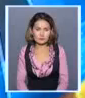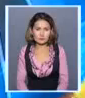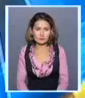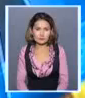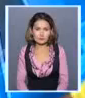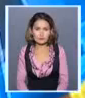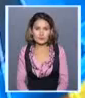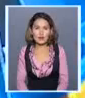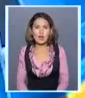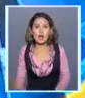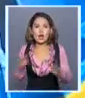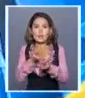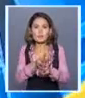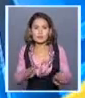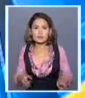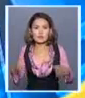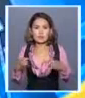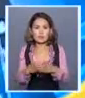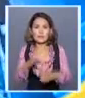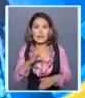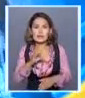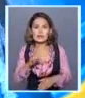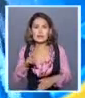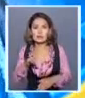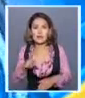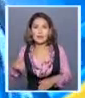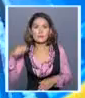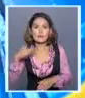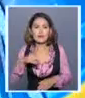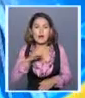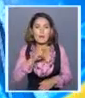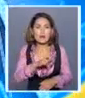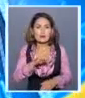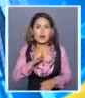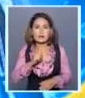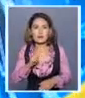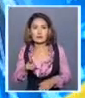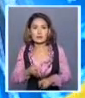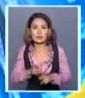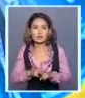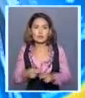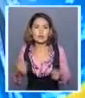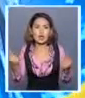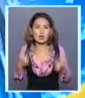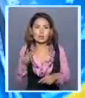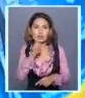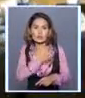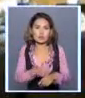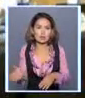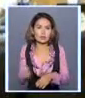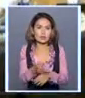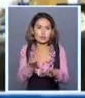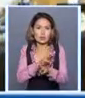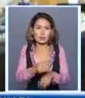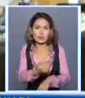Енді шетел ақпараты. Ақ үй мен оның одақтастары Сирия президенті Башар Асадты биліктен тайдырып, Дамаскідегі режимді құлату үшін бар күштерін